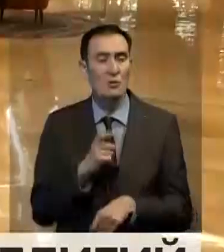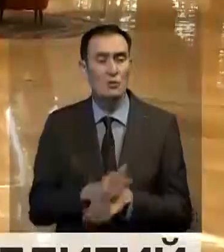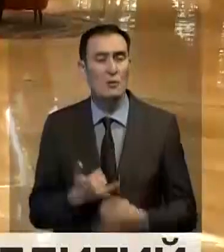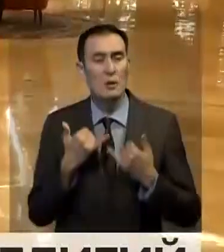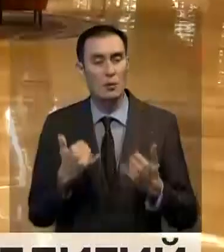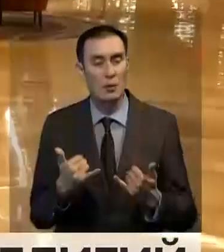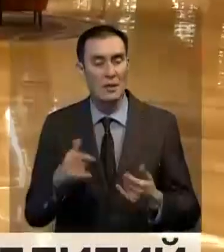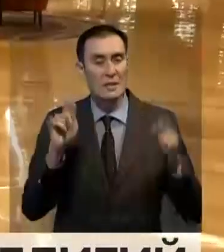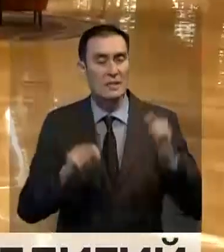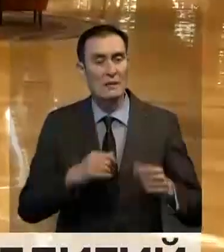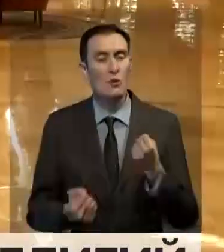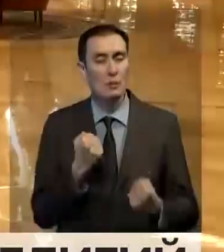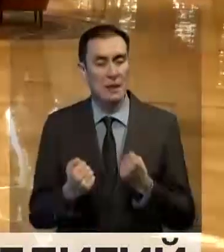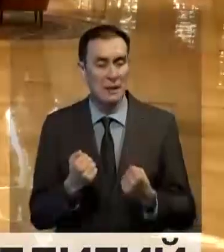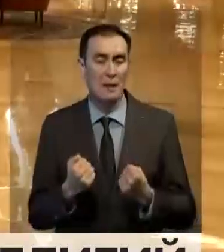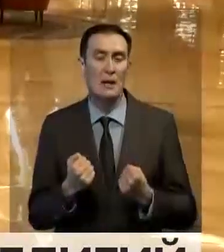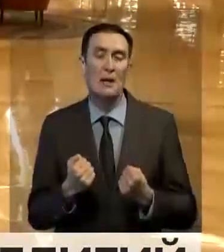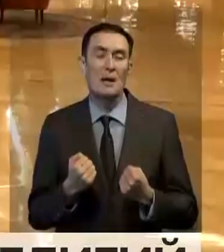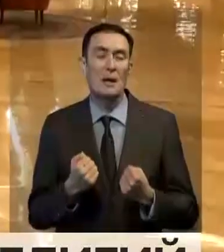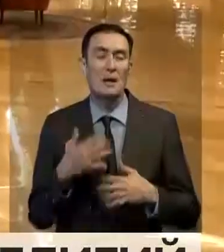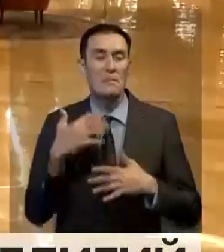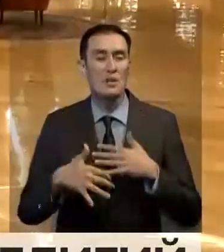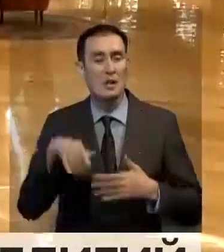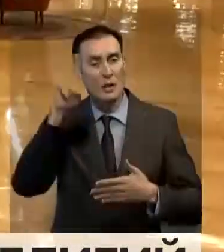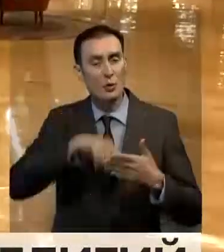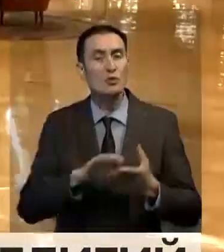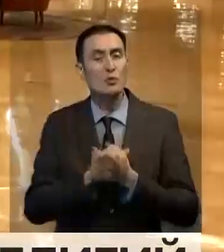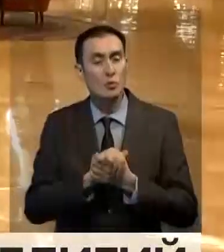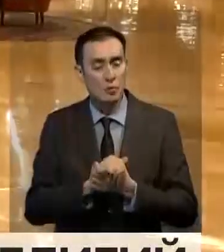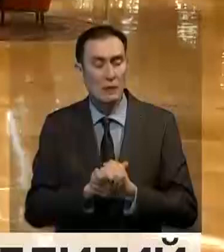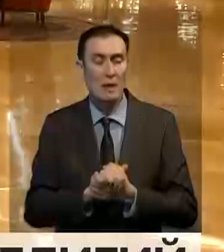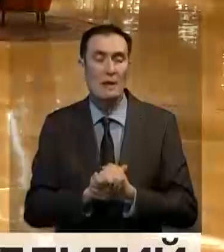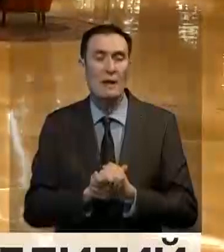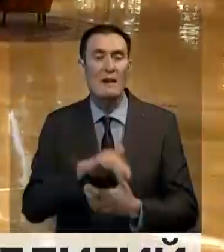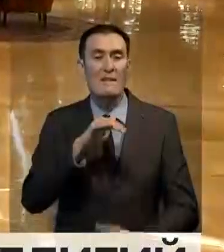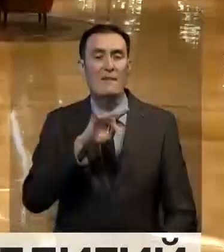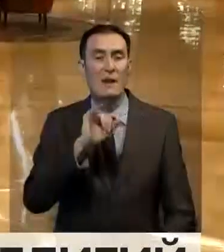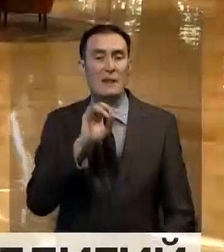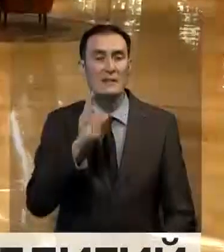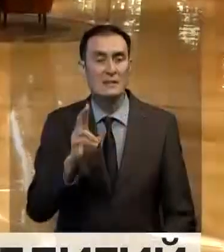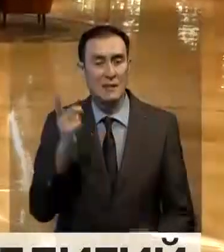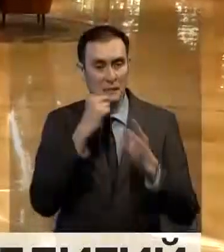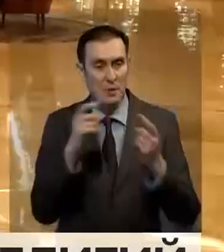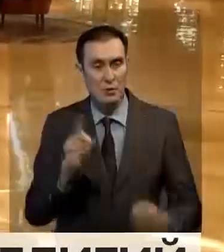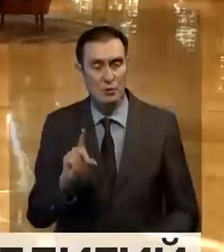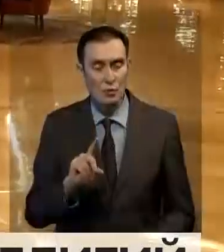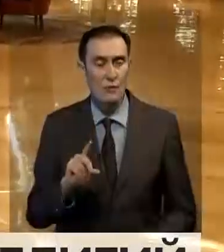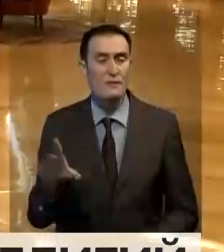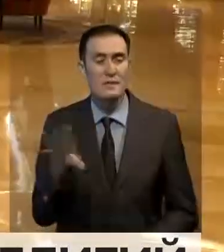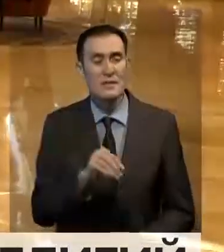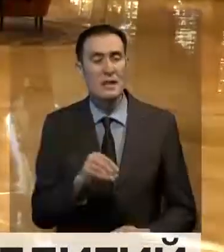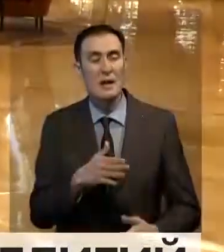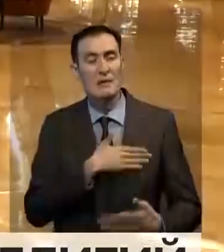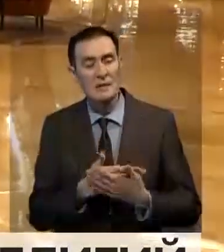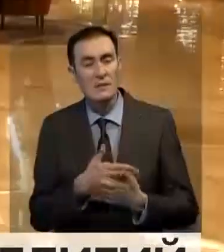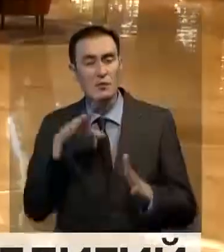роль съезда в укреплении межрелигиозной дружбы. Папа Франциск отметил, что все мирные инициативы,